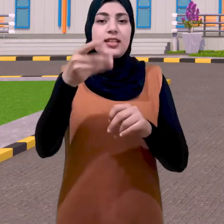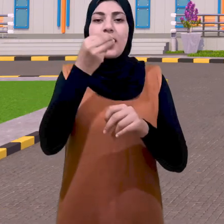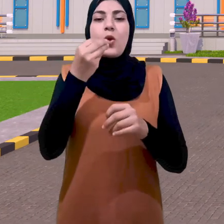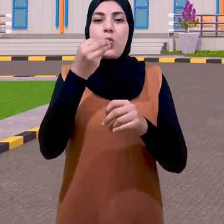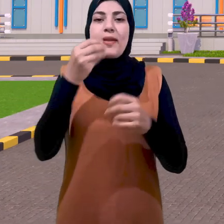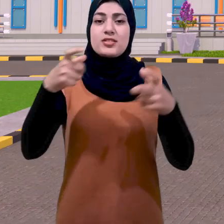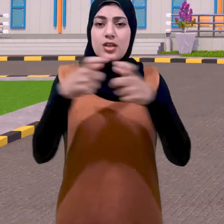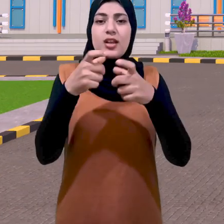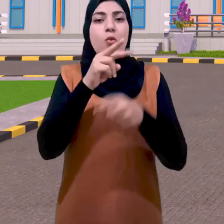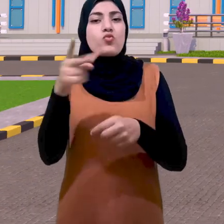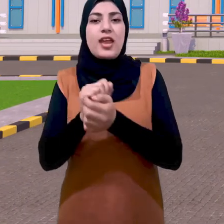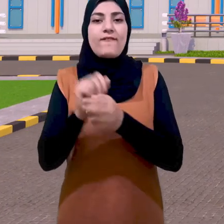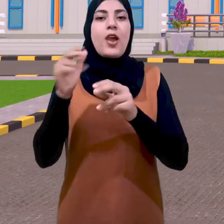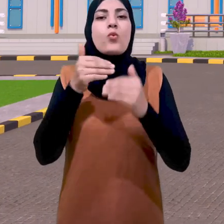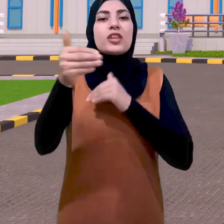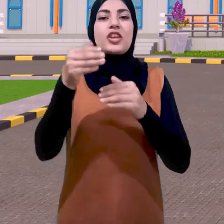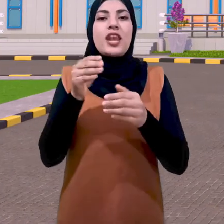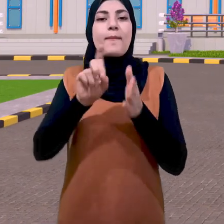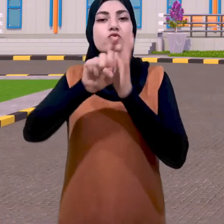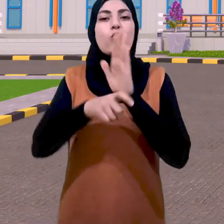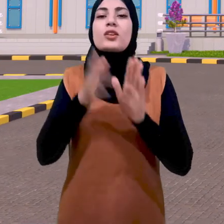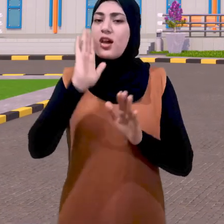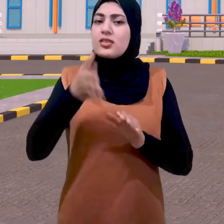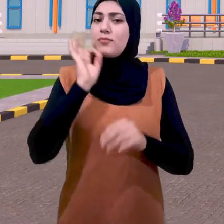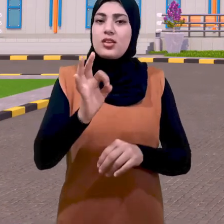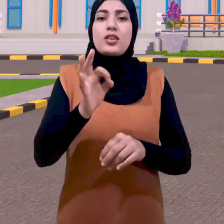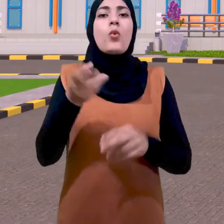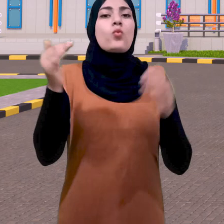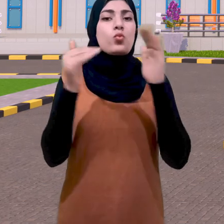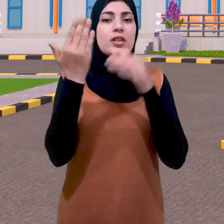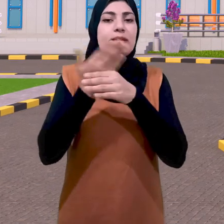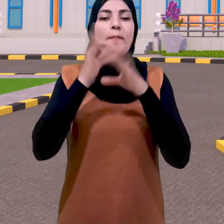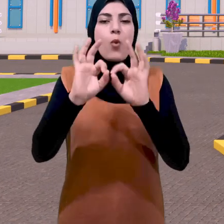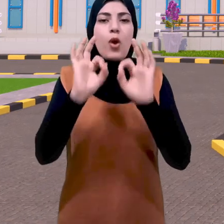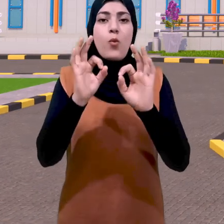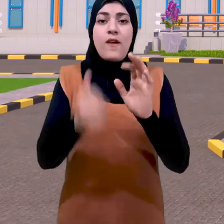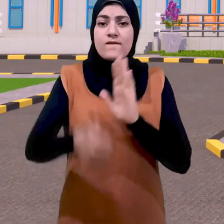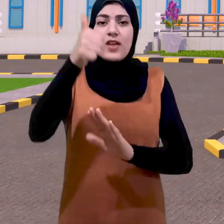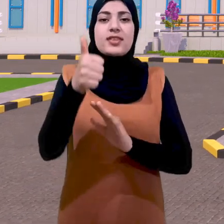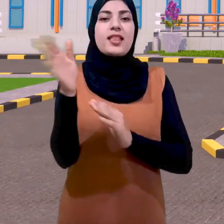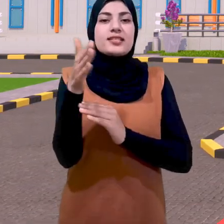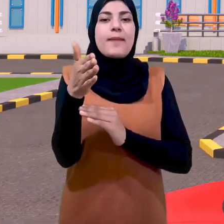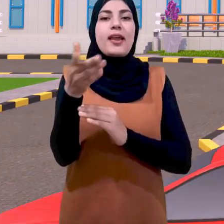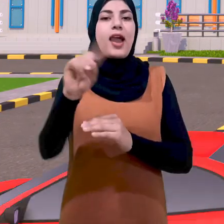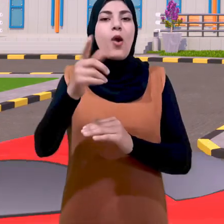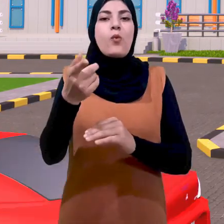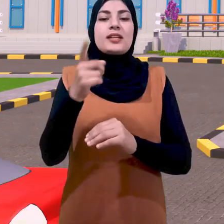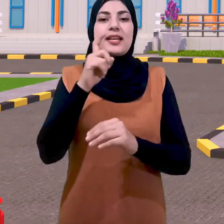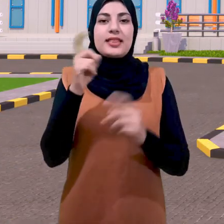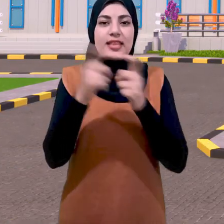خلك حريص على تناول الوجبات القليلة المتعددة وتجنب الدهون قدر استطاعتك وللسبب نفسه